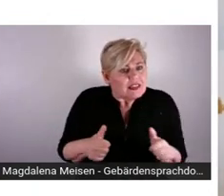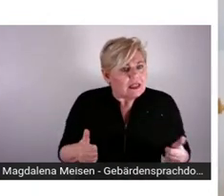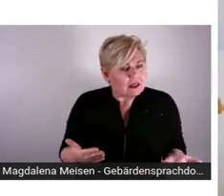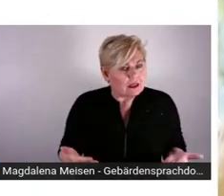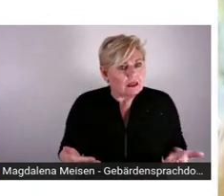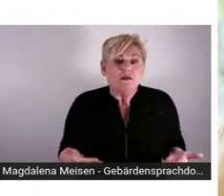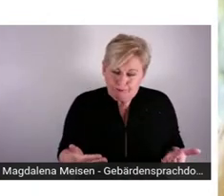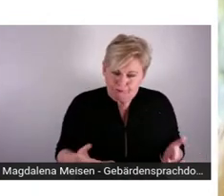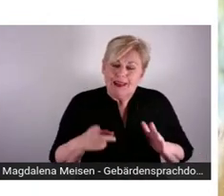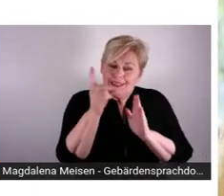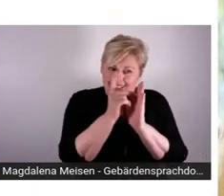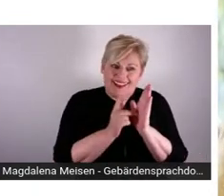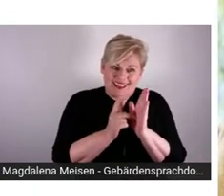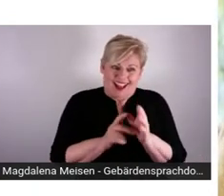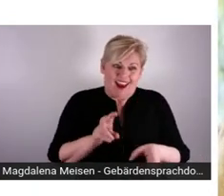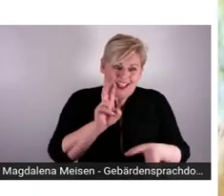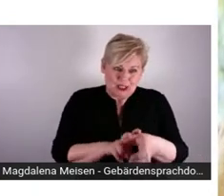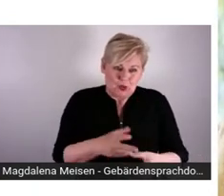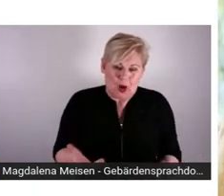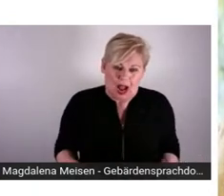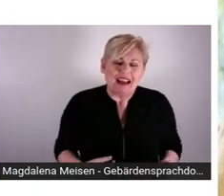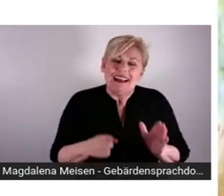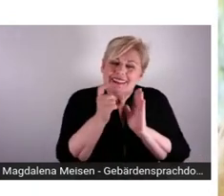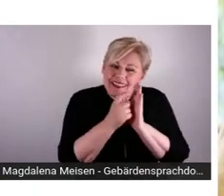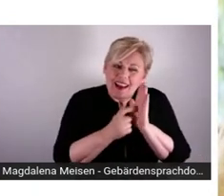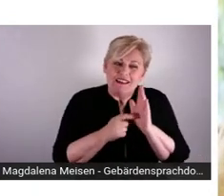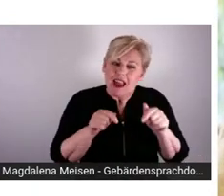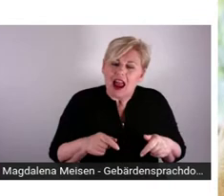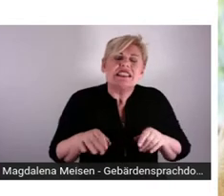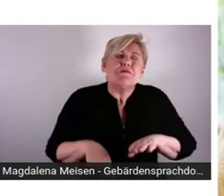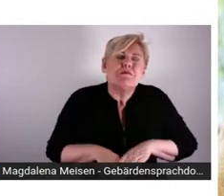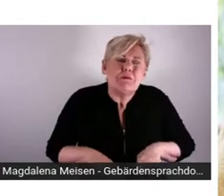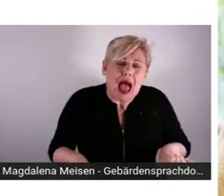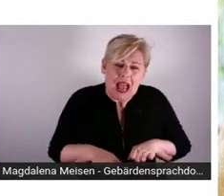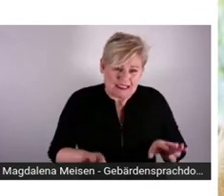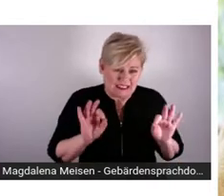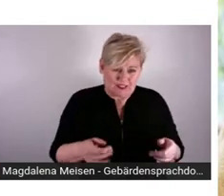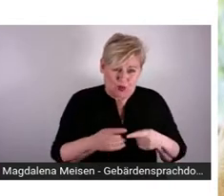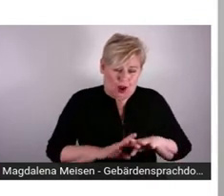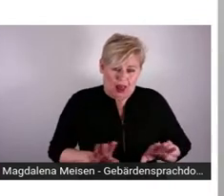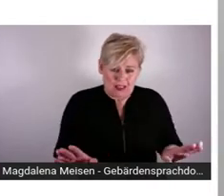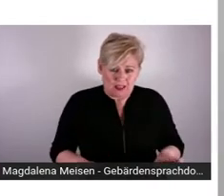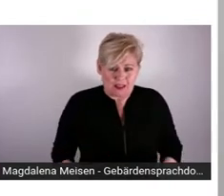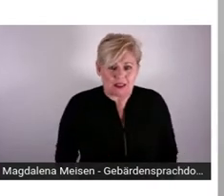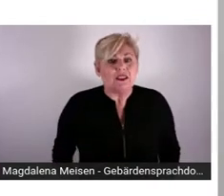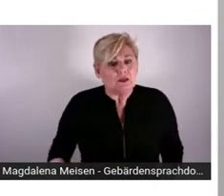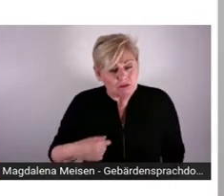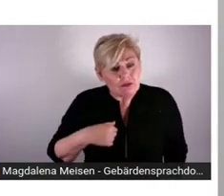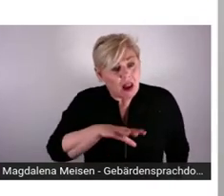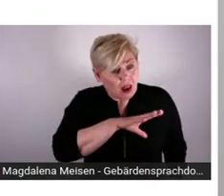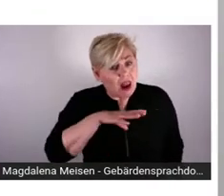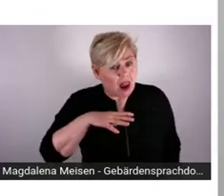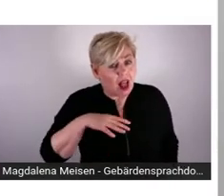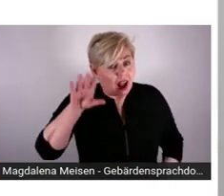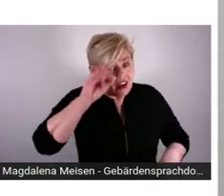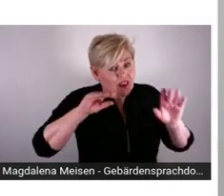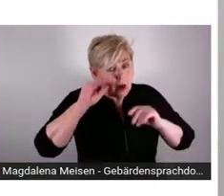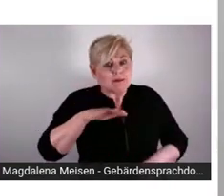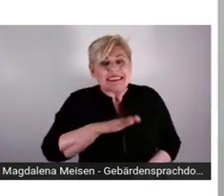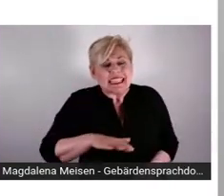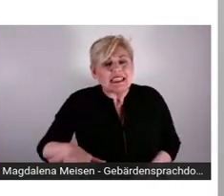dass digitale Zugänge einfach Basis sind für alles. Ich habe lange Erfahrung mit Nachhilfe, mit Kindern